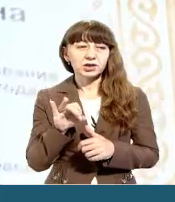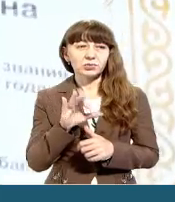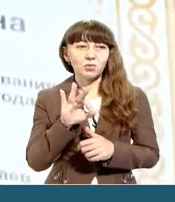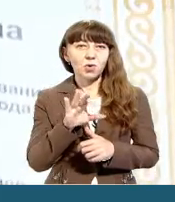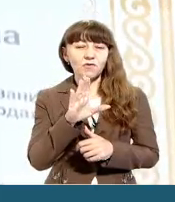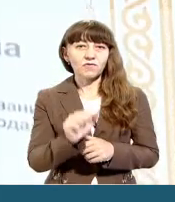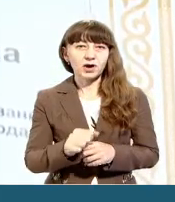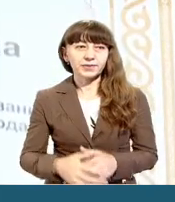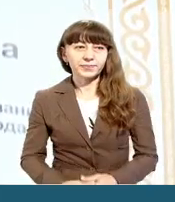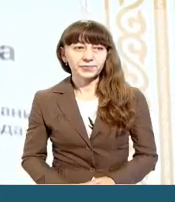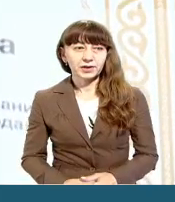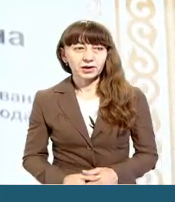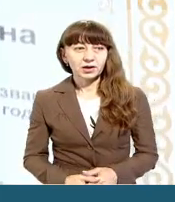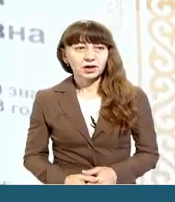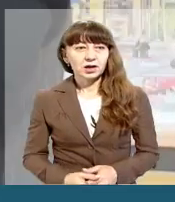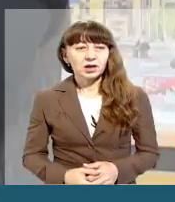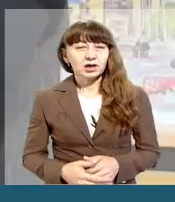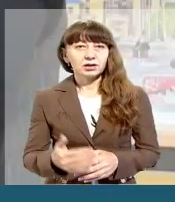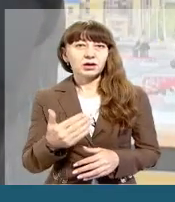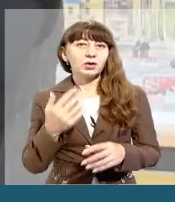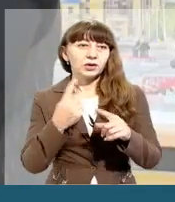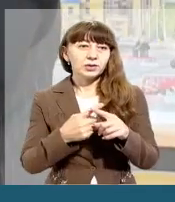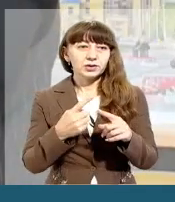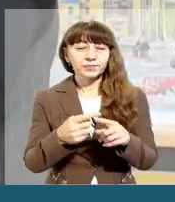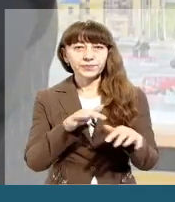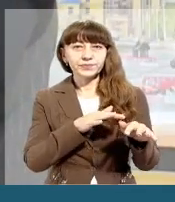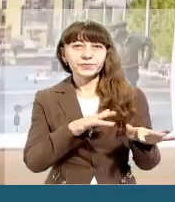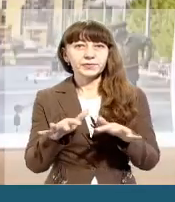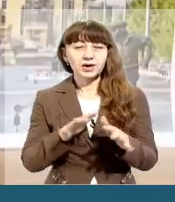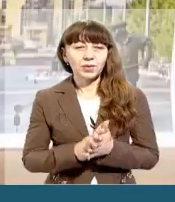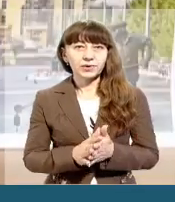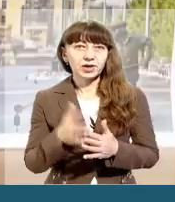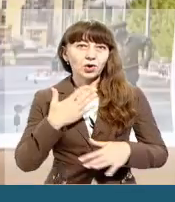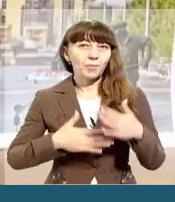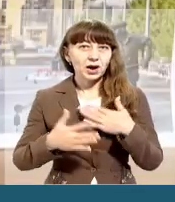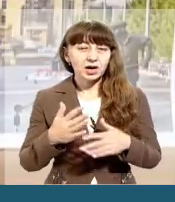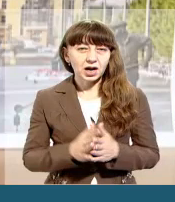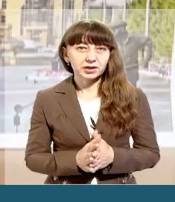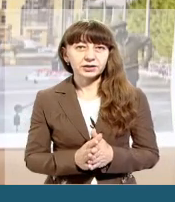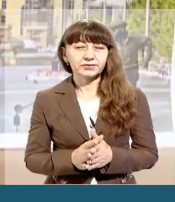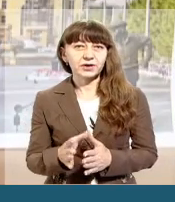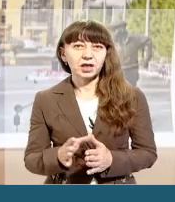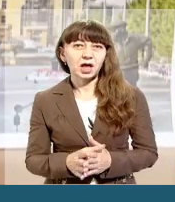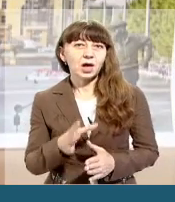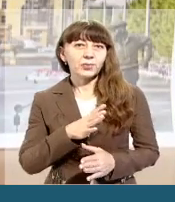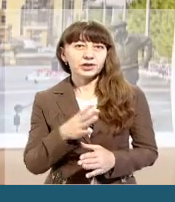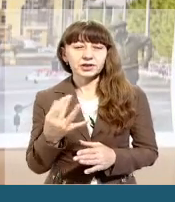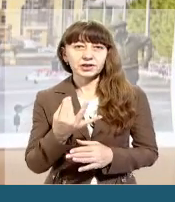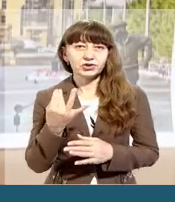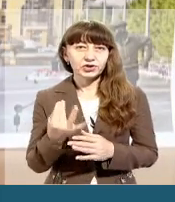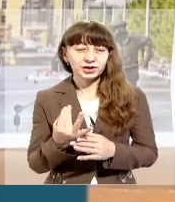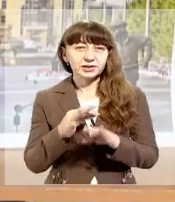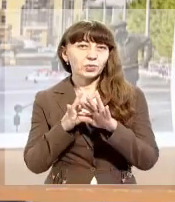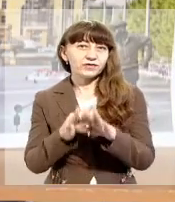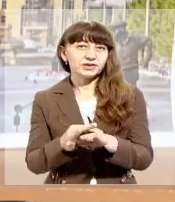Дегенмен де ұстазға мол мүмкіндік пен таным түсінігін кеңейтетін іс-шараның пайдасы орасан дейді. За день до открытого урока.